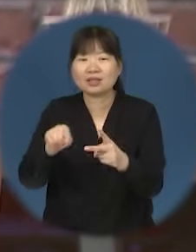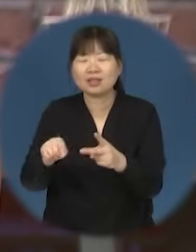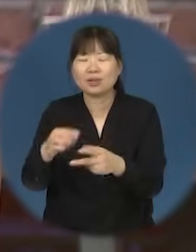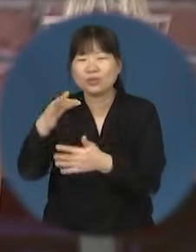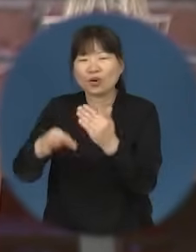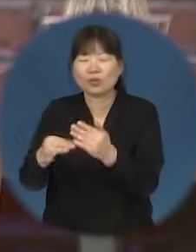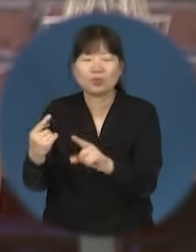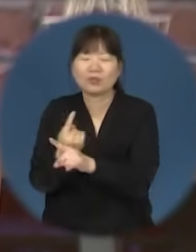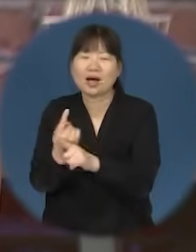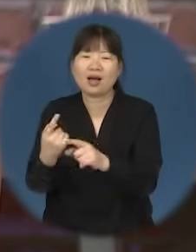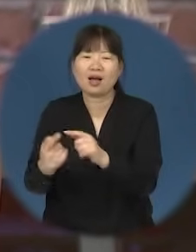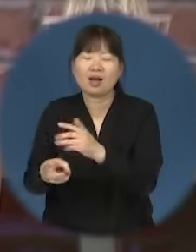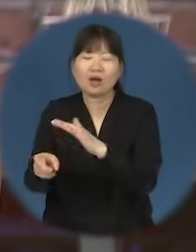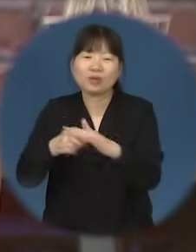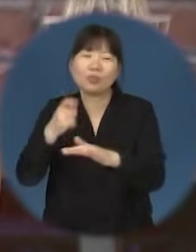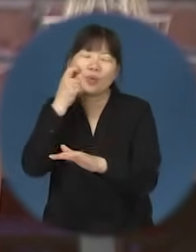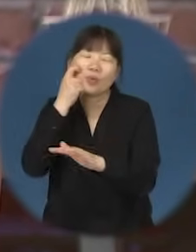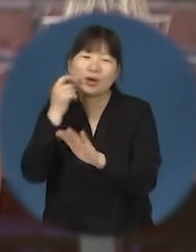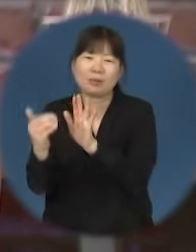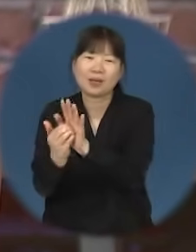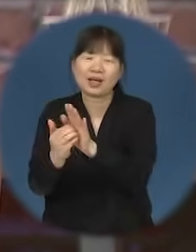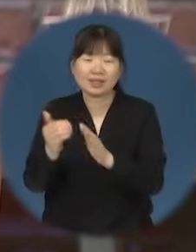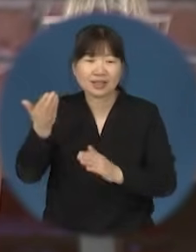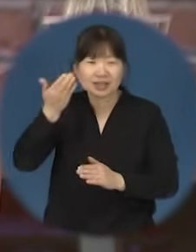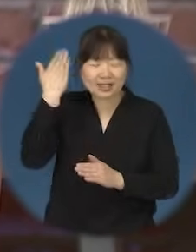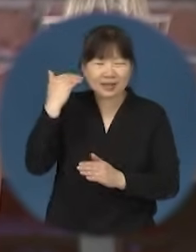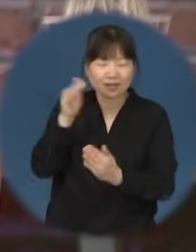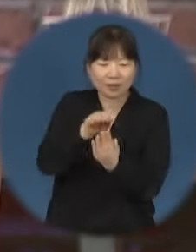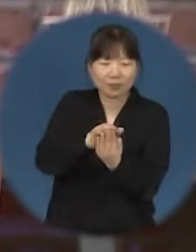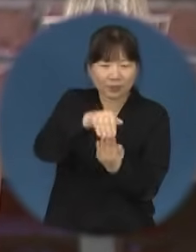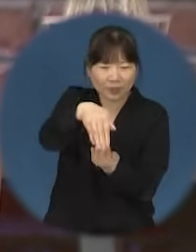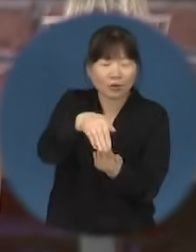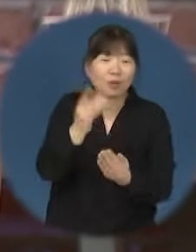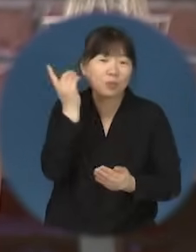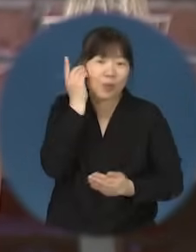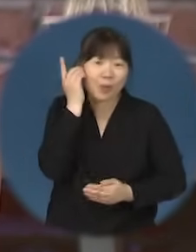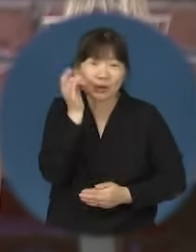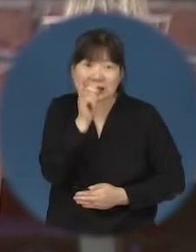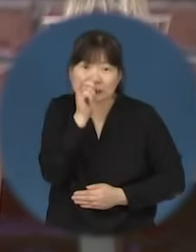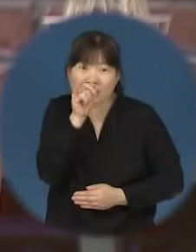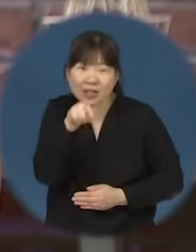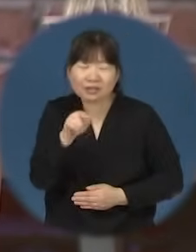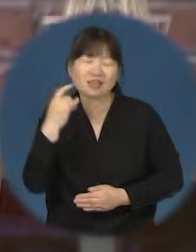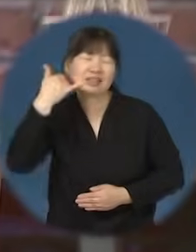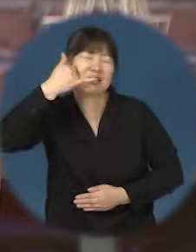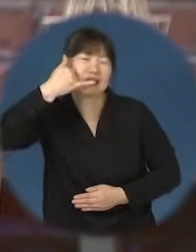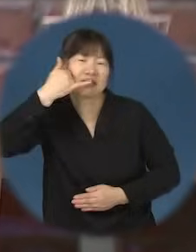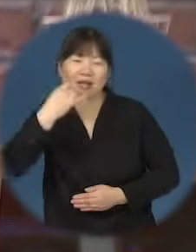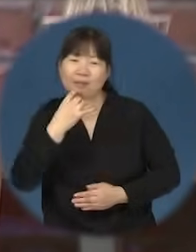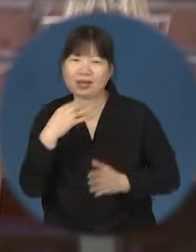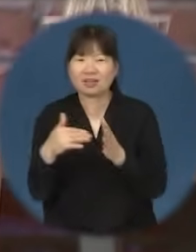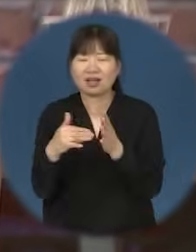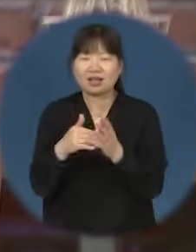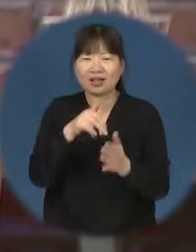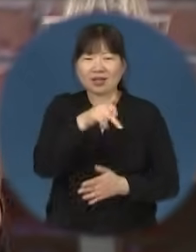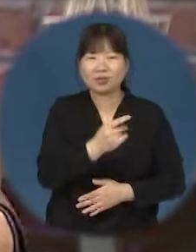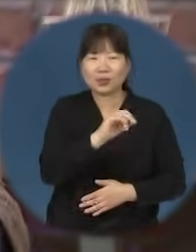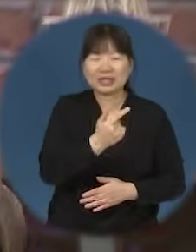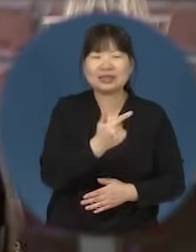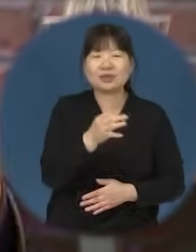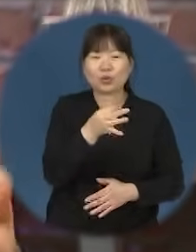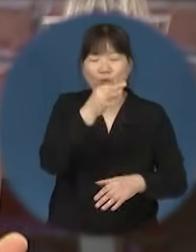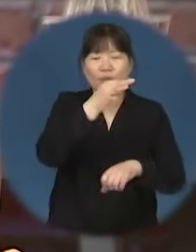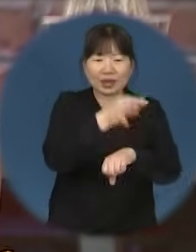거고. 예. 그러니까 이제 예전에 왜 폴더폰 쓰셔봤나요? 예, 예. 예. 그러니까 폴더폰은 통화만 되잖아요. 그러니까 비트코인은 어떤